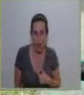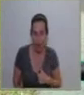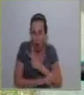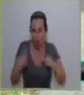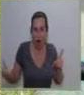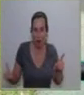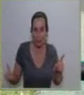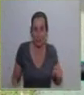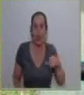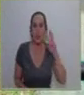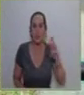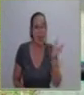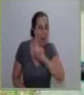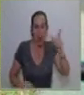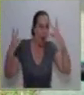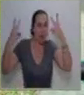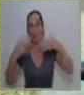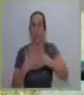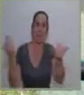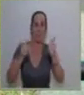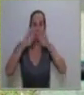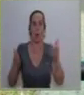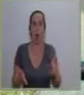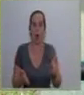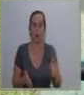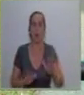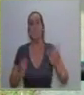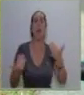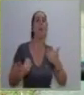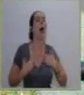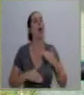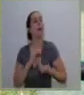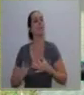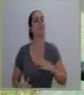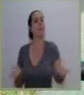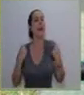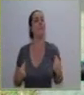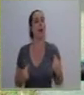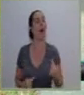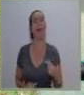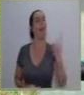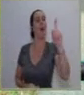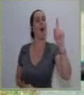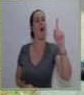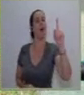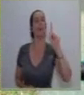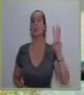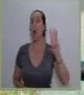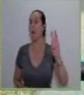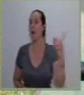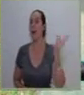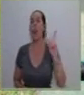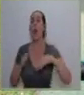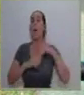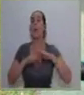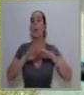לא! שלומית היא לא חשובה כשאין את סוכות! וממה אני אתפרנס? אז לא עוד! שלומית כבר לא בונה